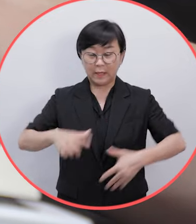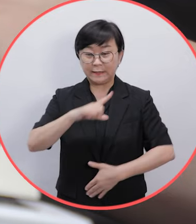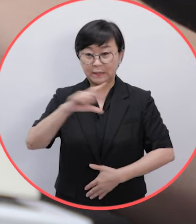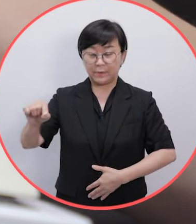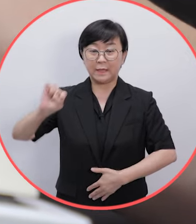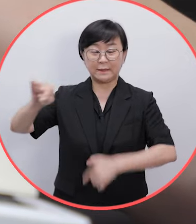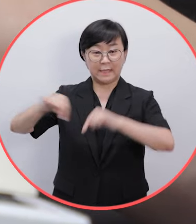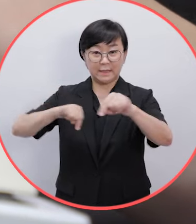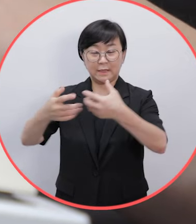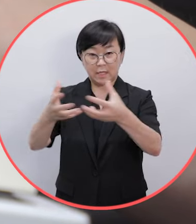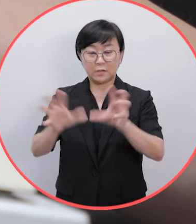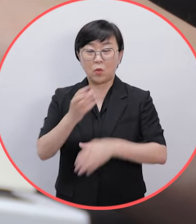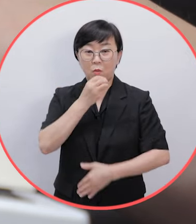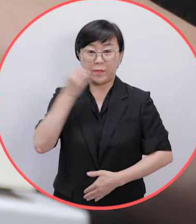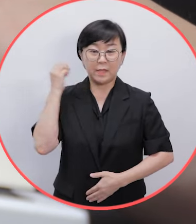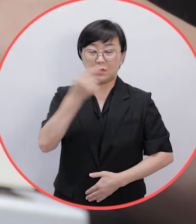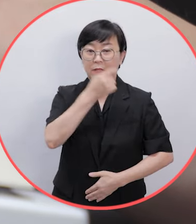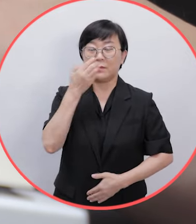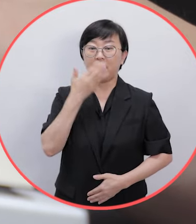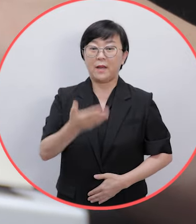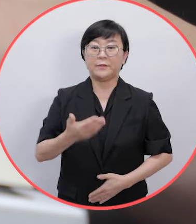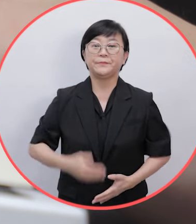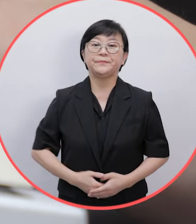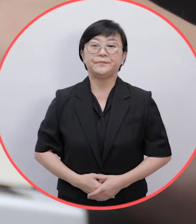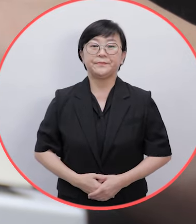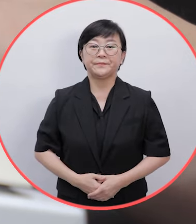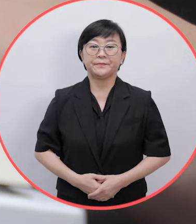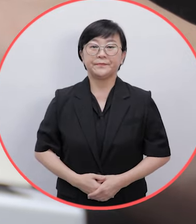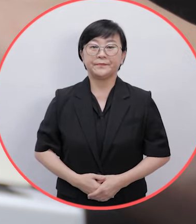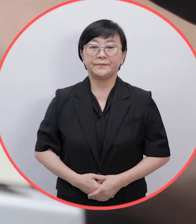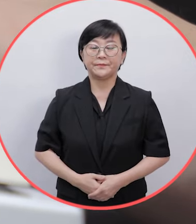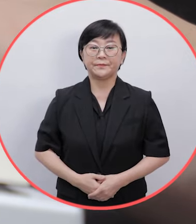자격사항은 지자체 홈페이지를 통해 확인 가능합니다.